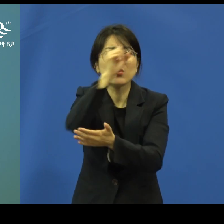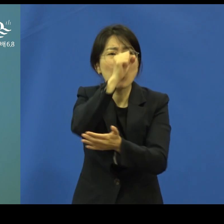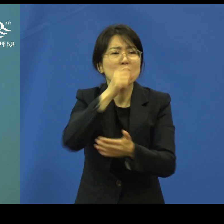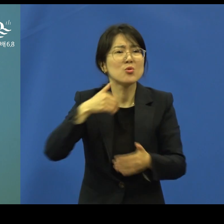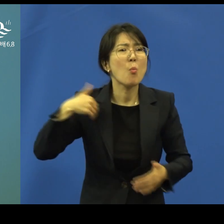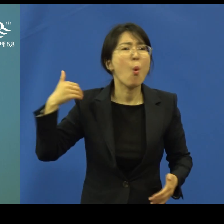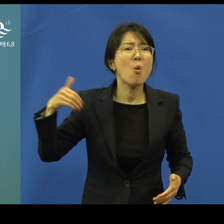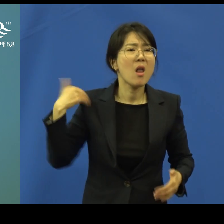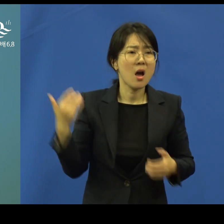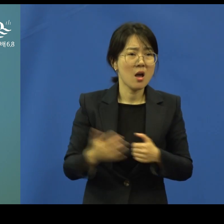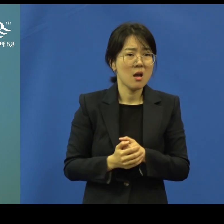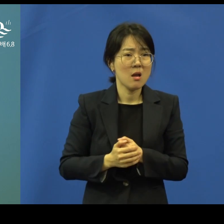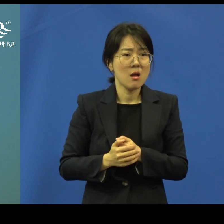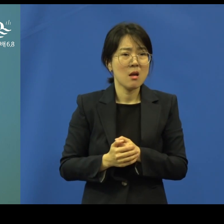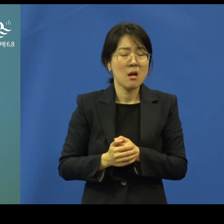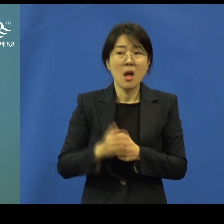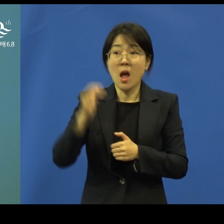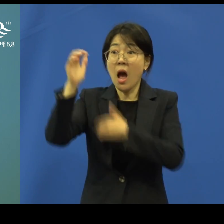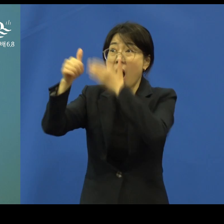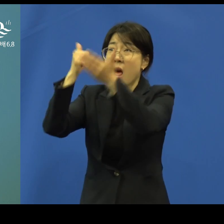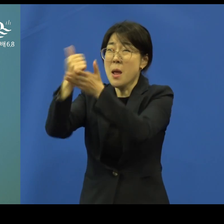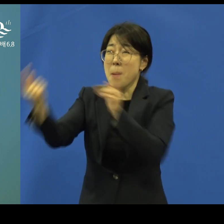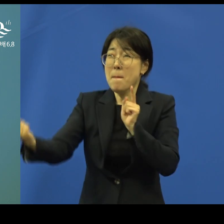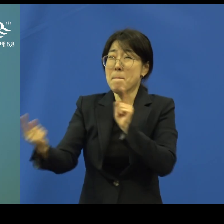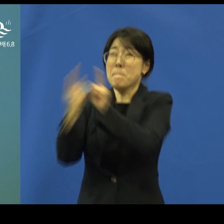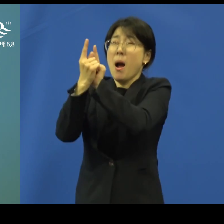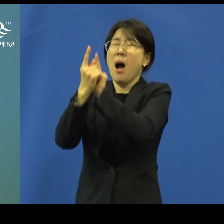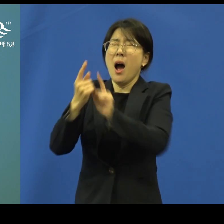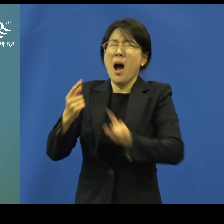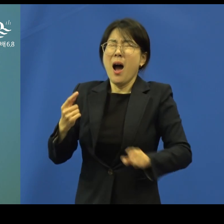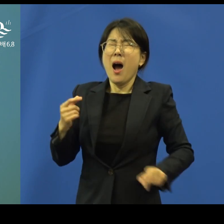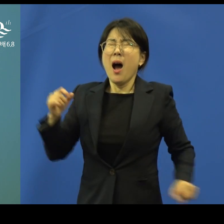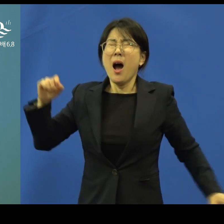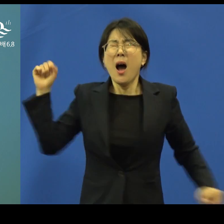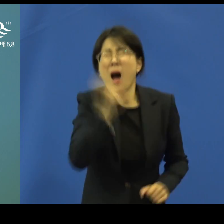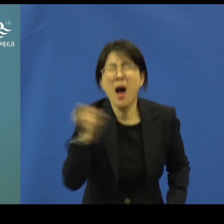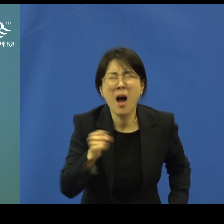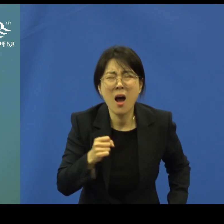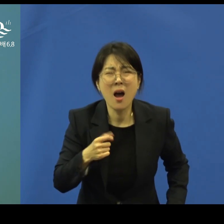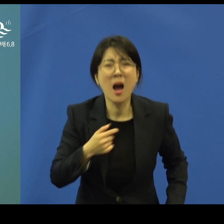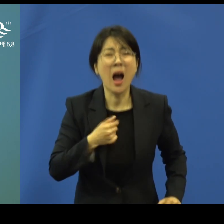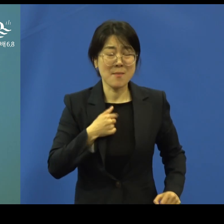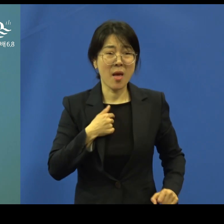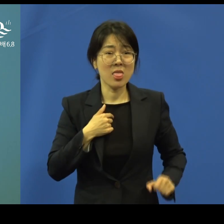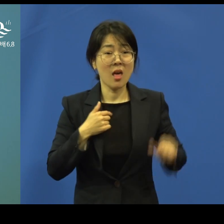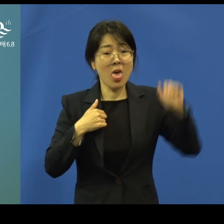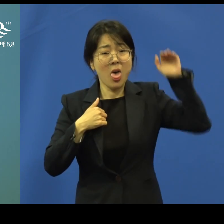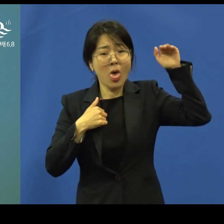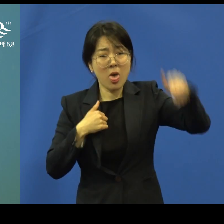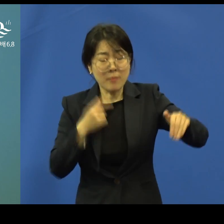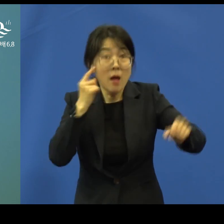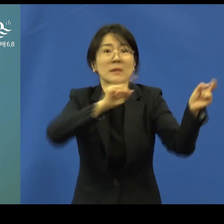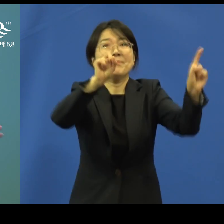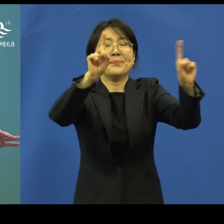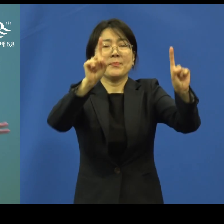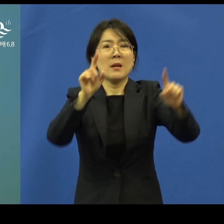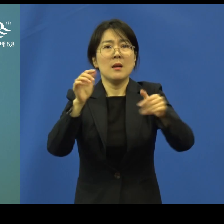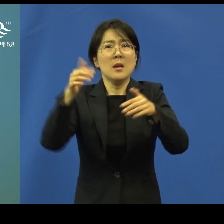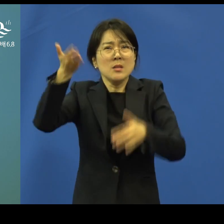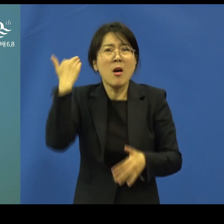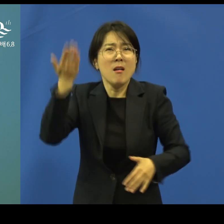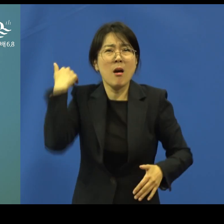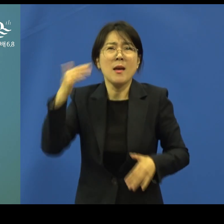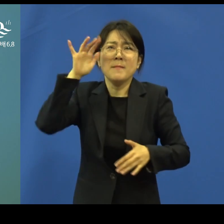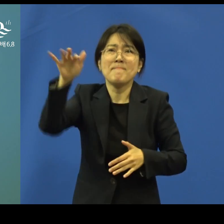진짜 신앙생활 제대로 하는 게 뭔가를 경험해 본 적이 없어요. 그 교회라고는 문화,